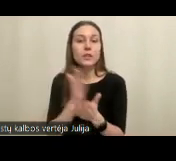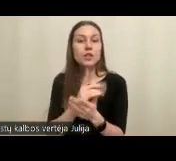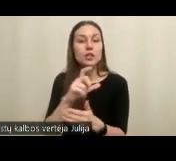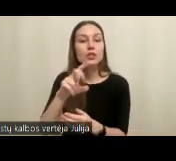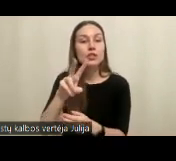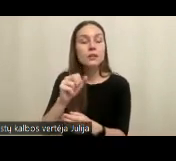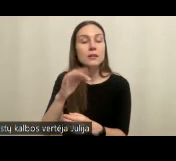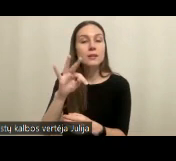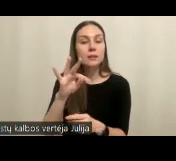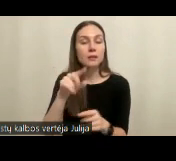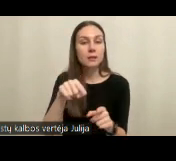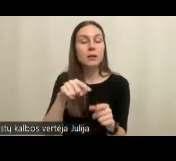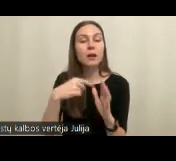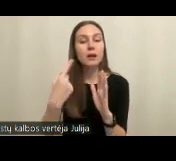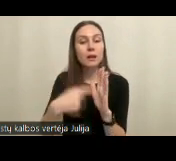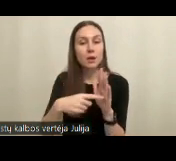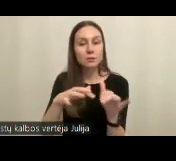langę ir...